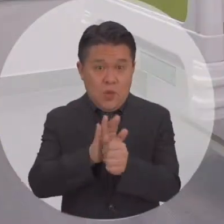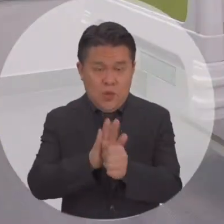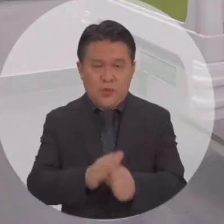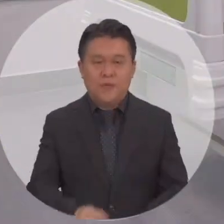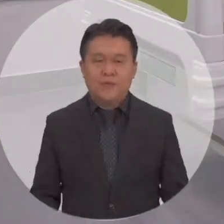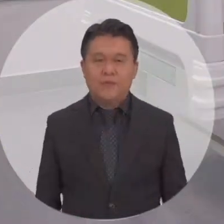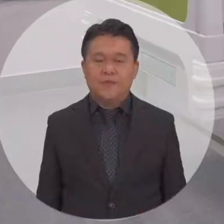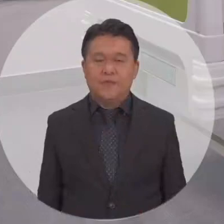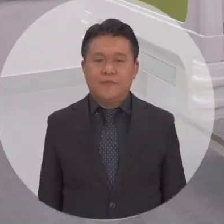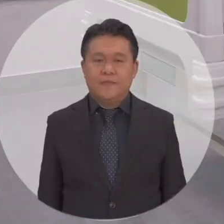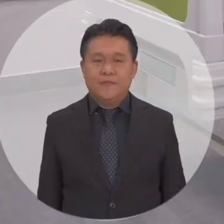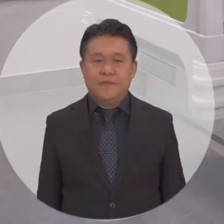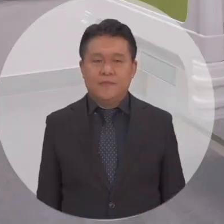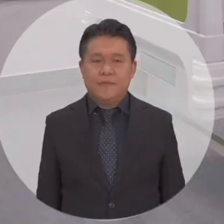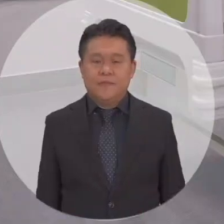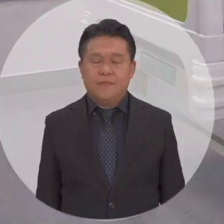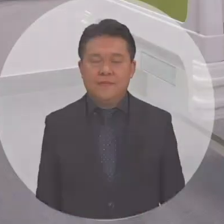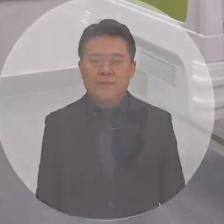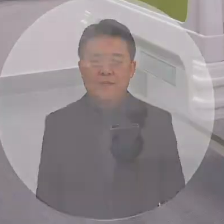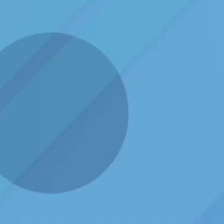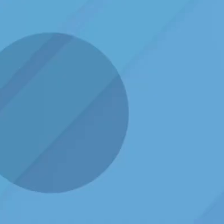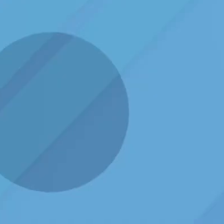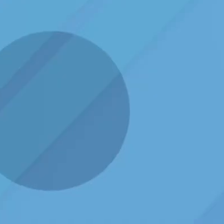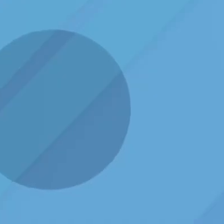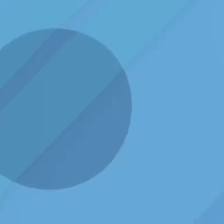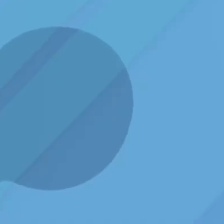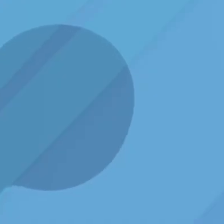자세가 안정되게 해줍니다.